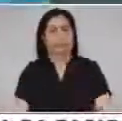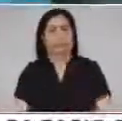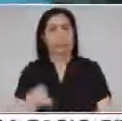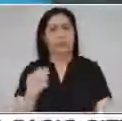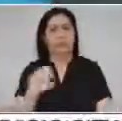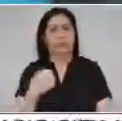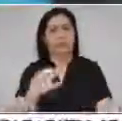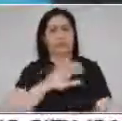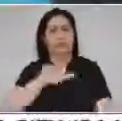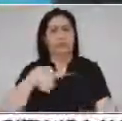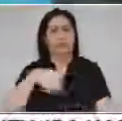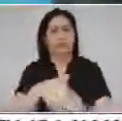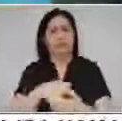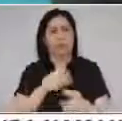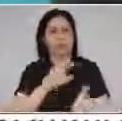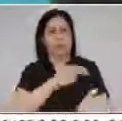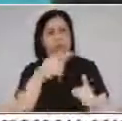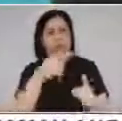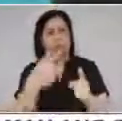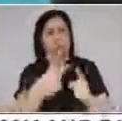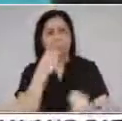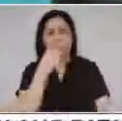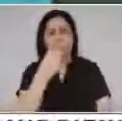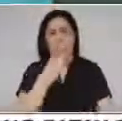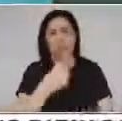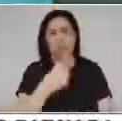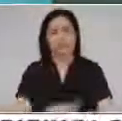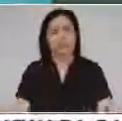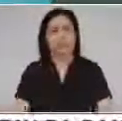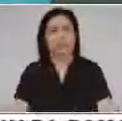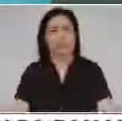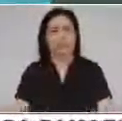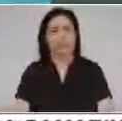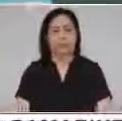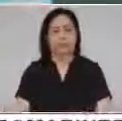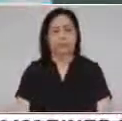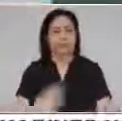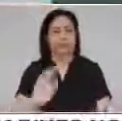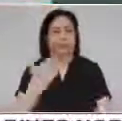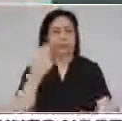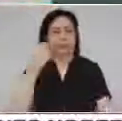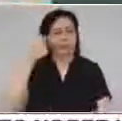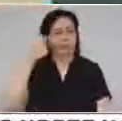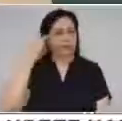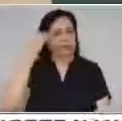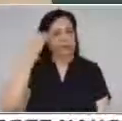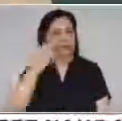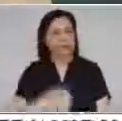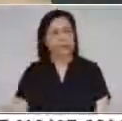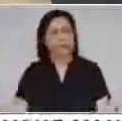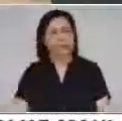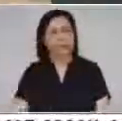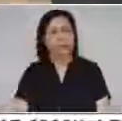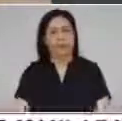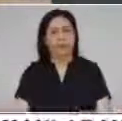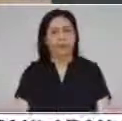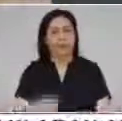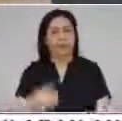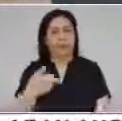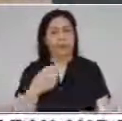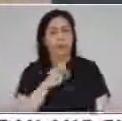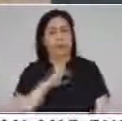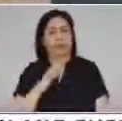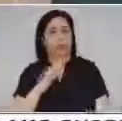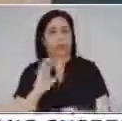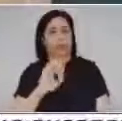sila kumuha ng permiso para buksan yan dahil yan ay bawal pa. O kung meron man, sinunod ba nila